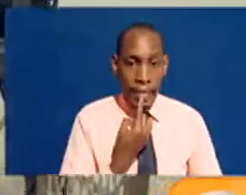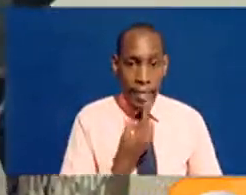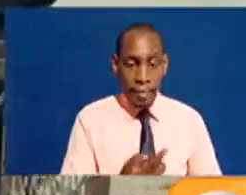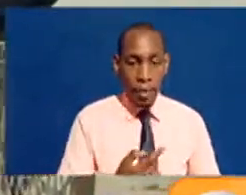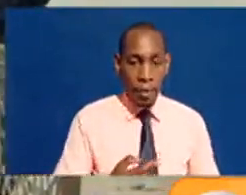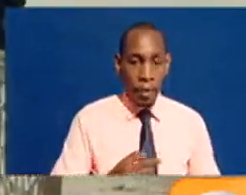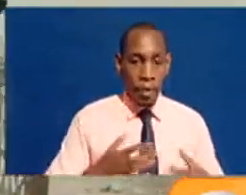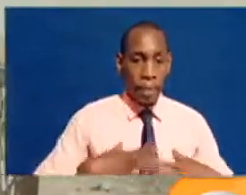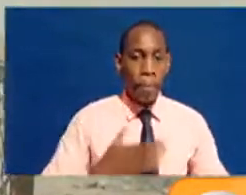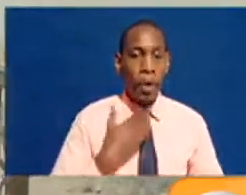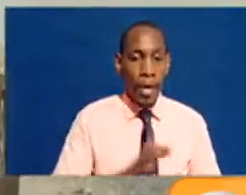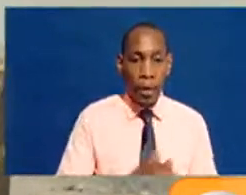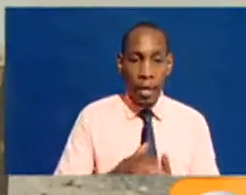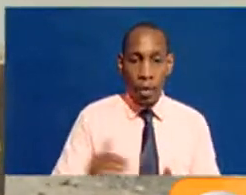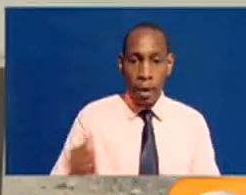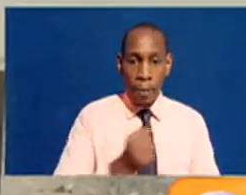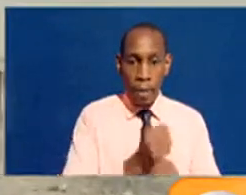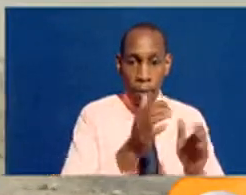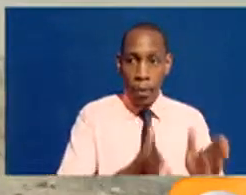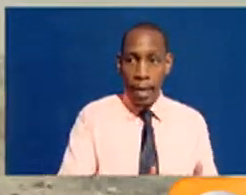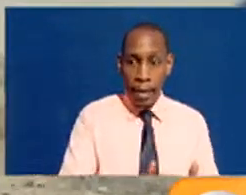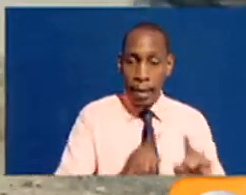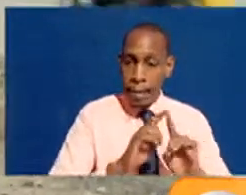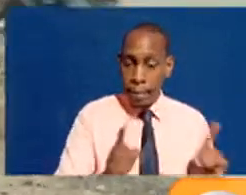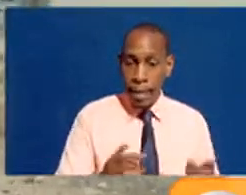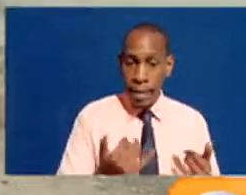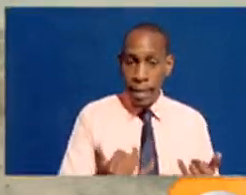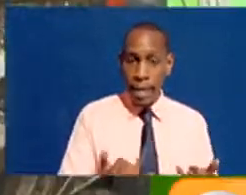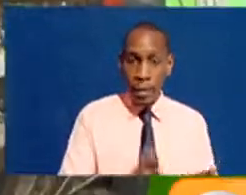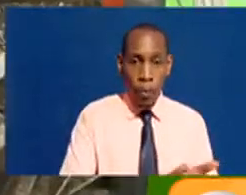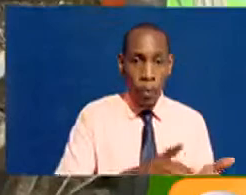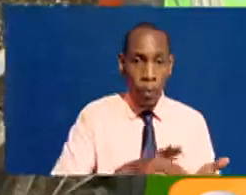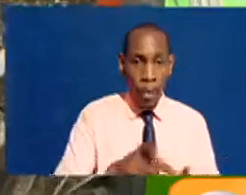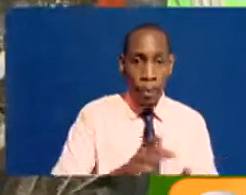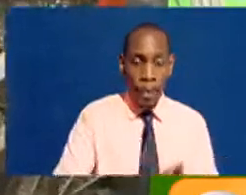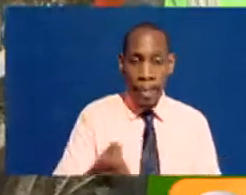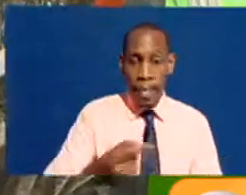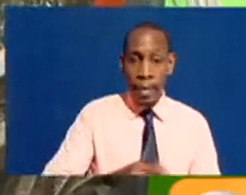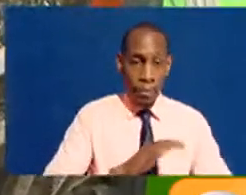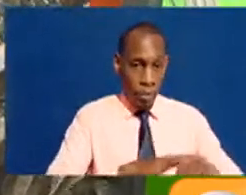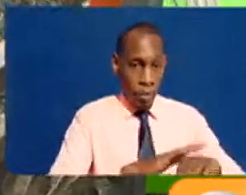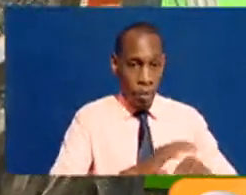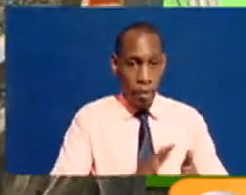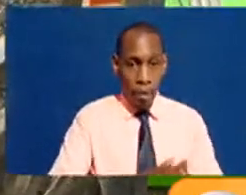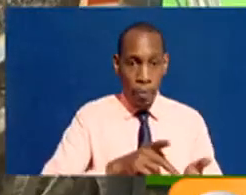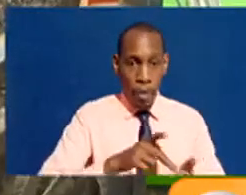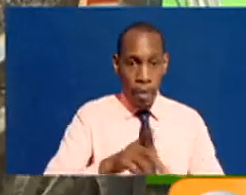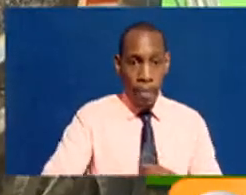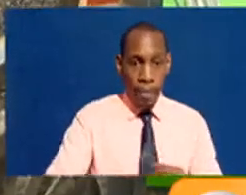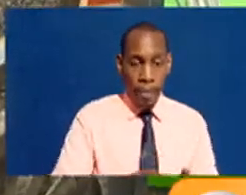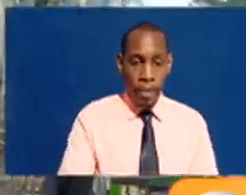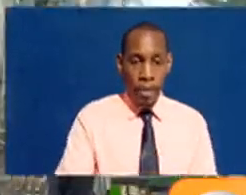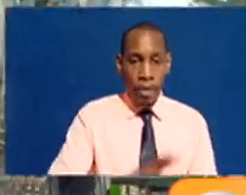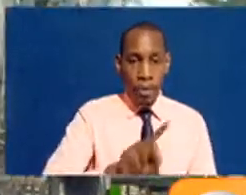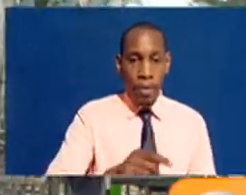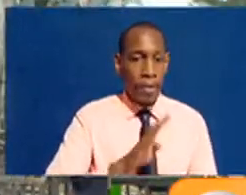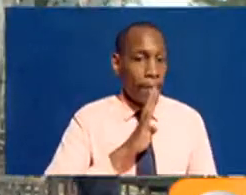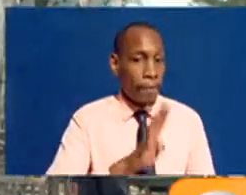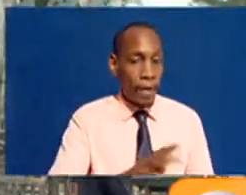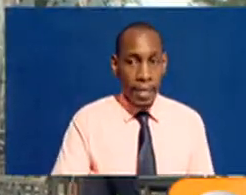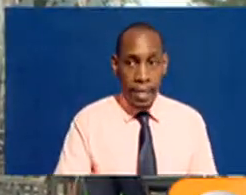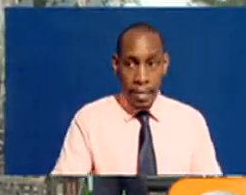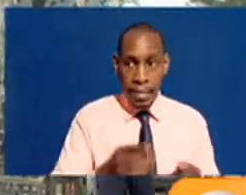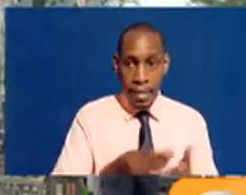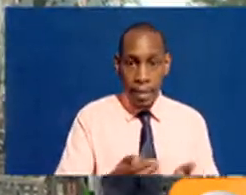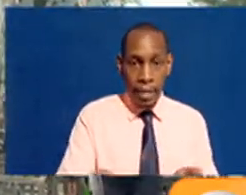bado anataka mfanyikazi, lakini wao sasa alikuwa analipa pesa mingi kidogo, kwa ananipatia 2400. So hizo